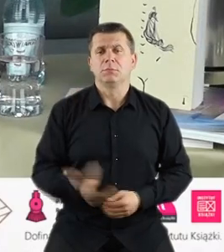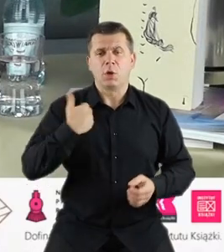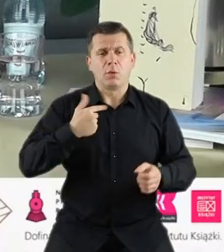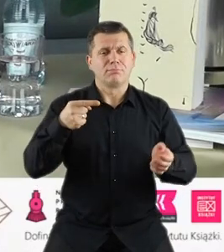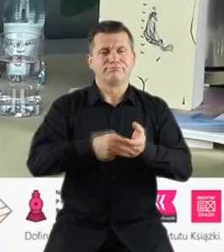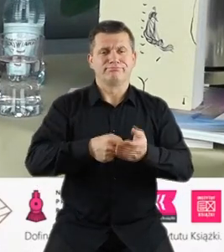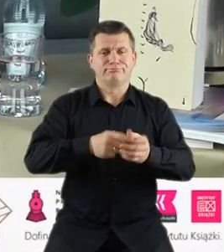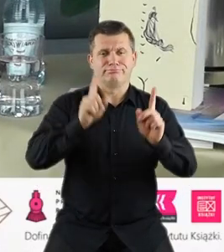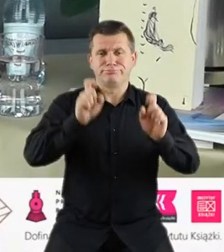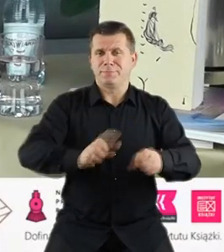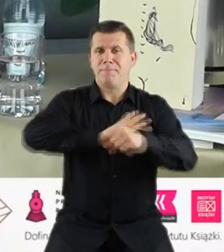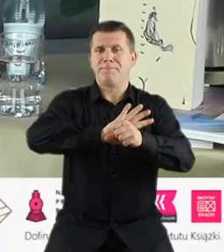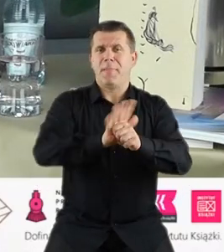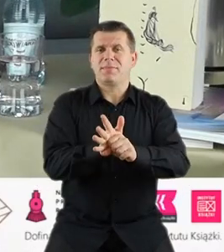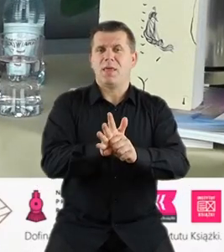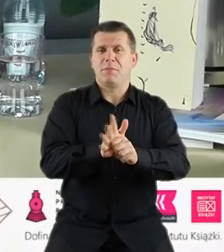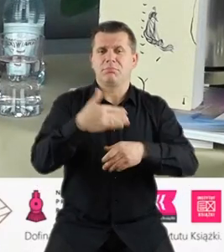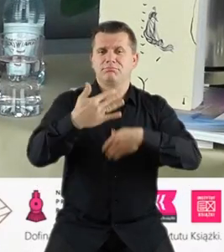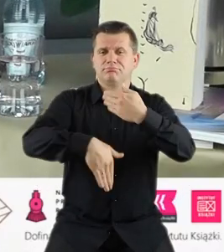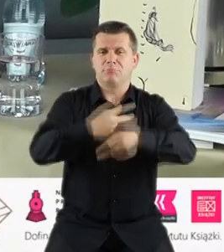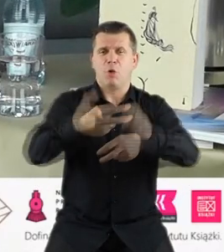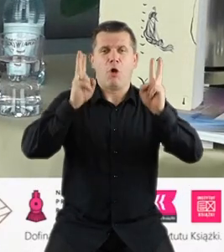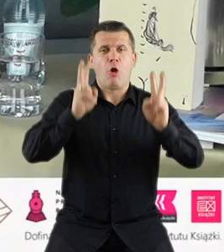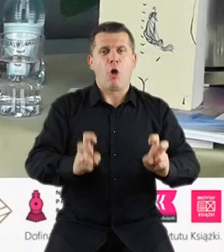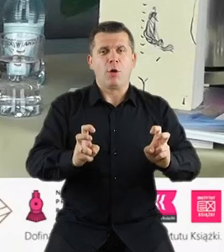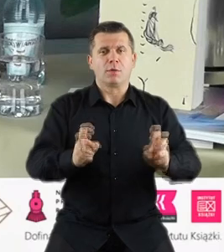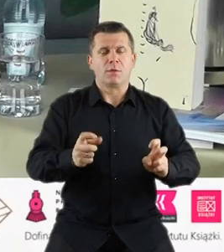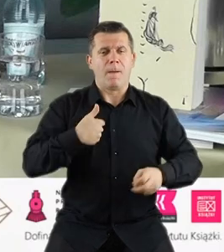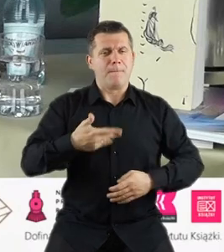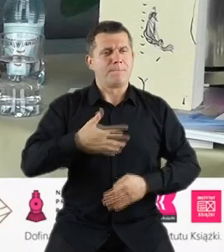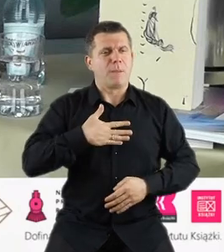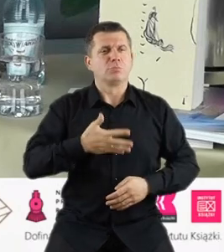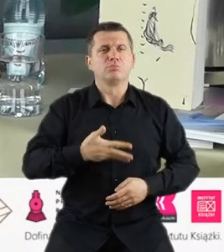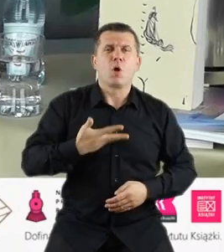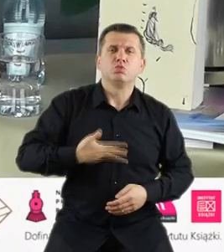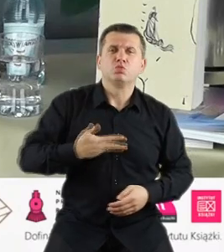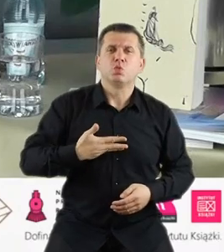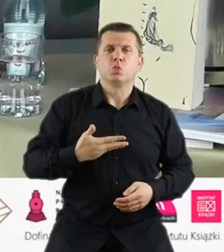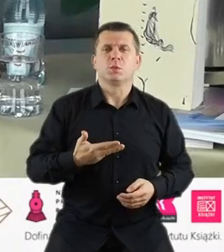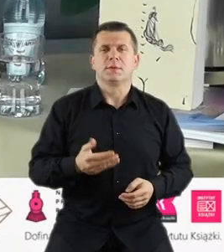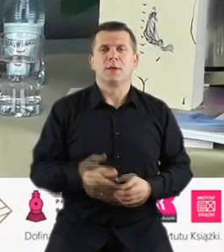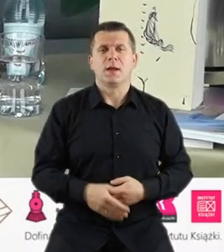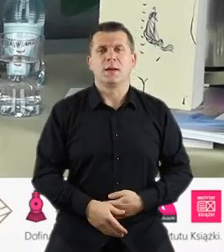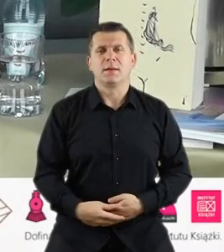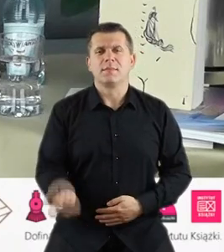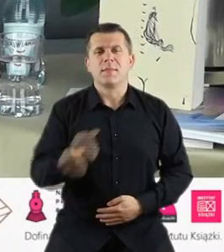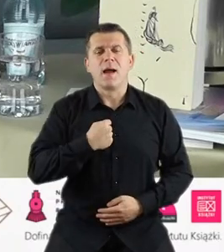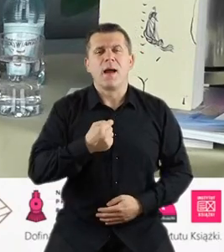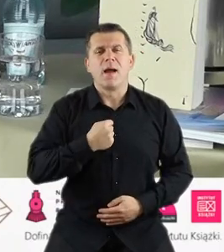pojawiła się pandemia i jest lockdown, tak? I właściwie mam poczucie, że ja